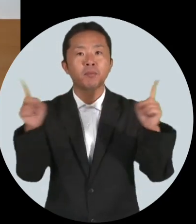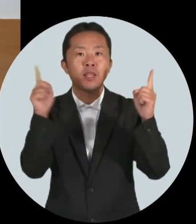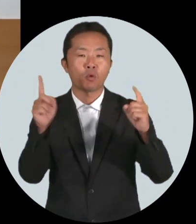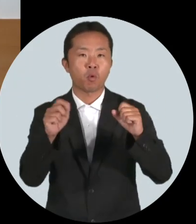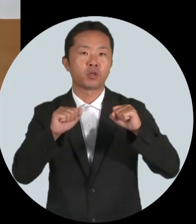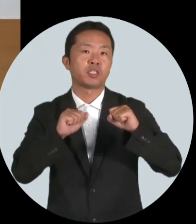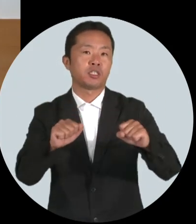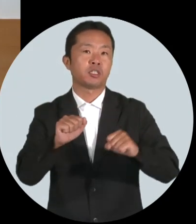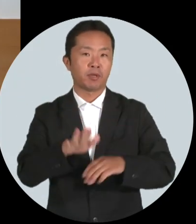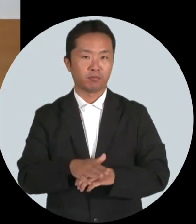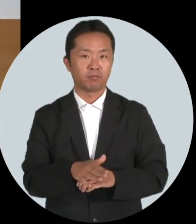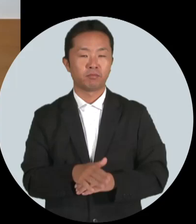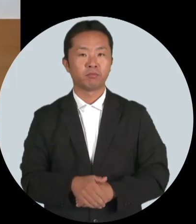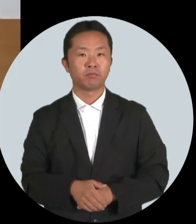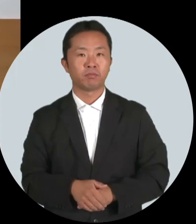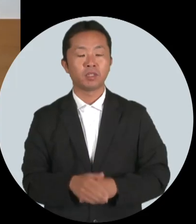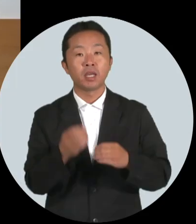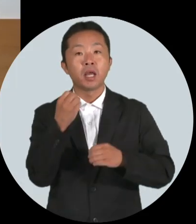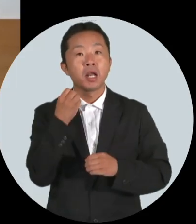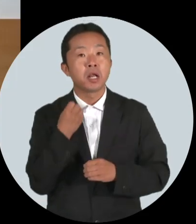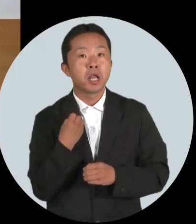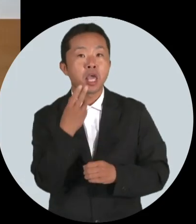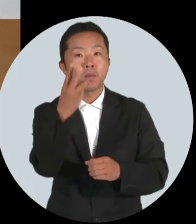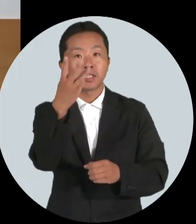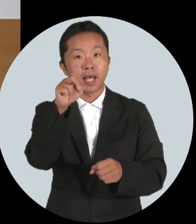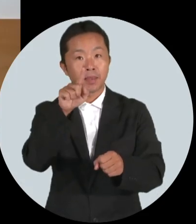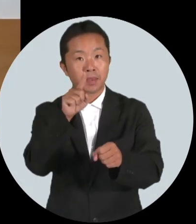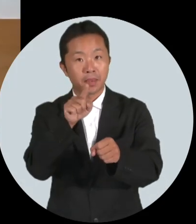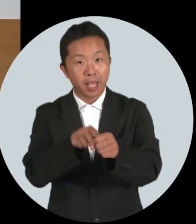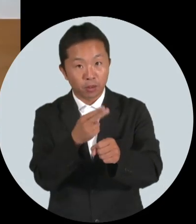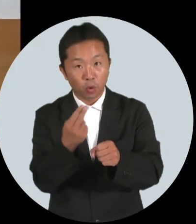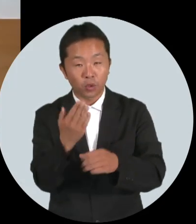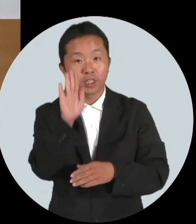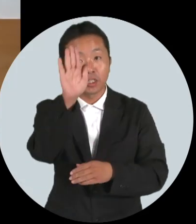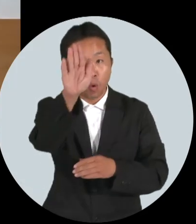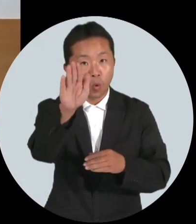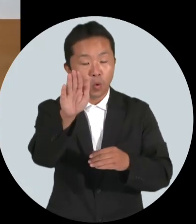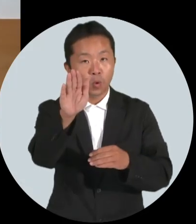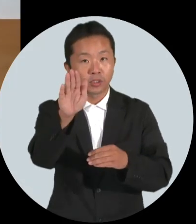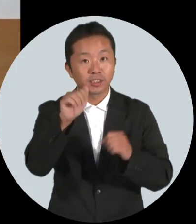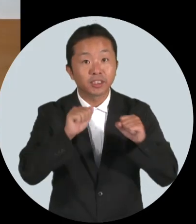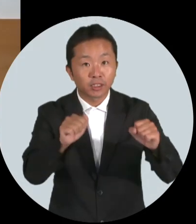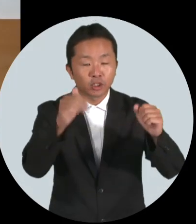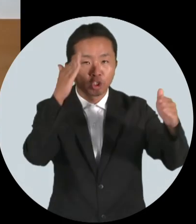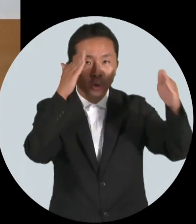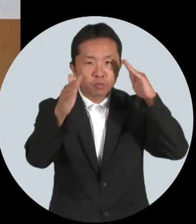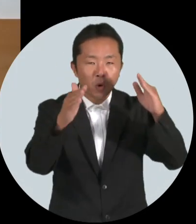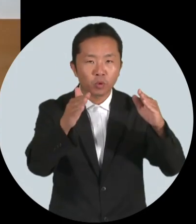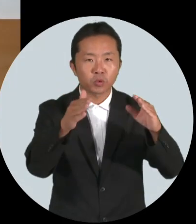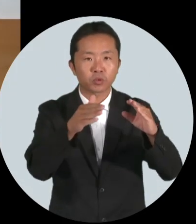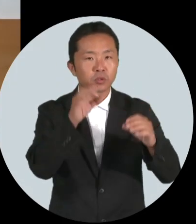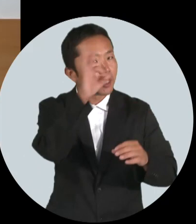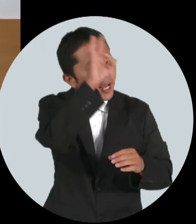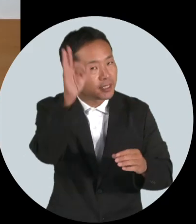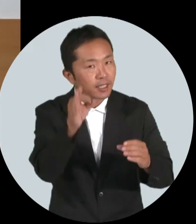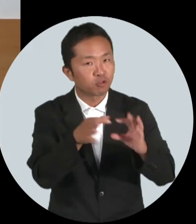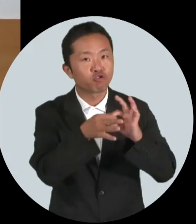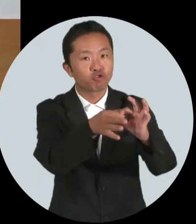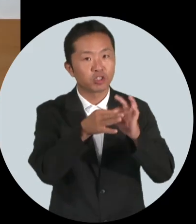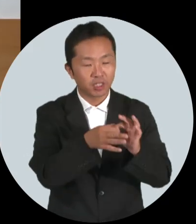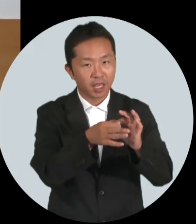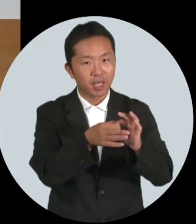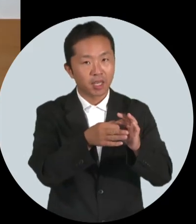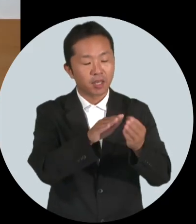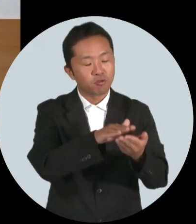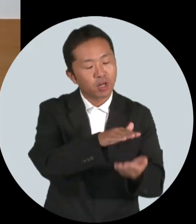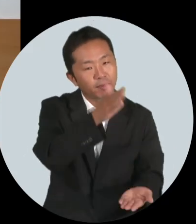その中でも、令和3年度以降実施しておりますスポーツ観戦などを通じて親睦を深めていただく体験型の婚活イ